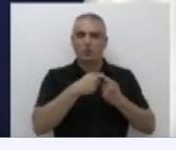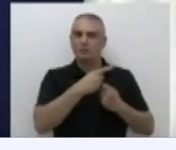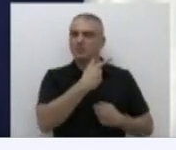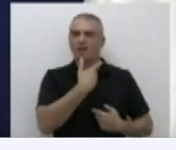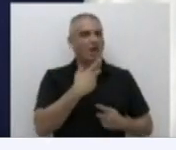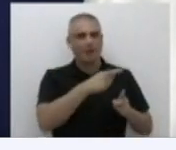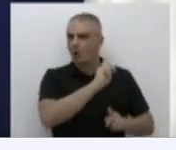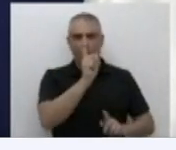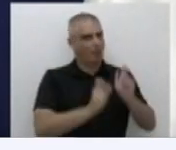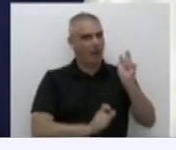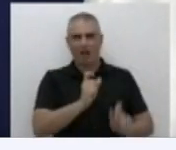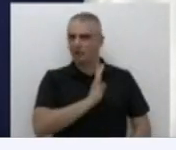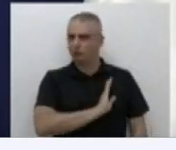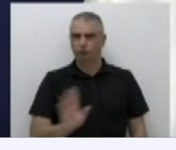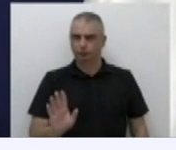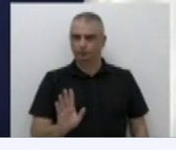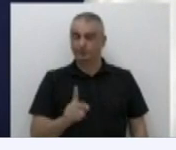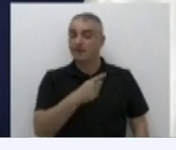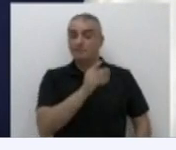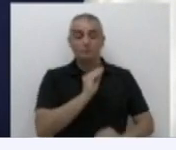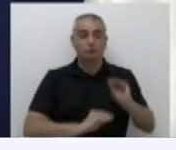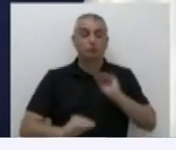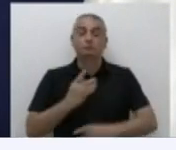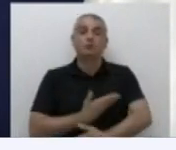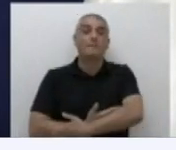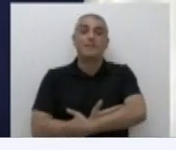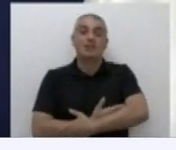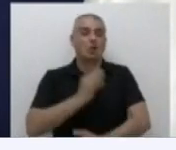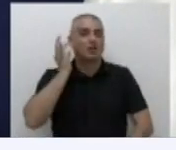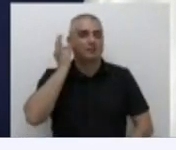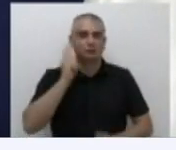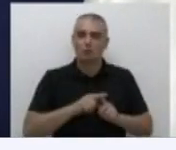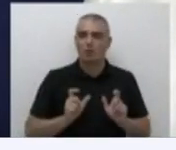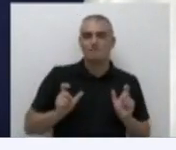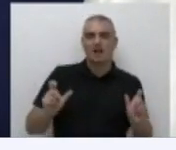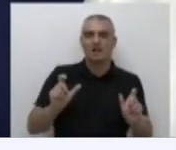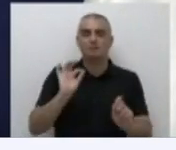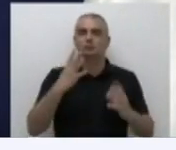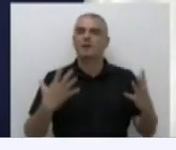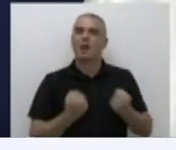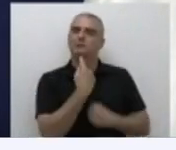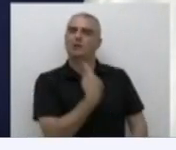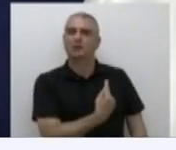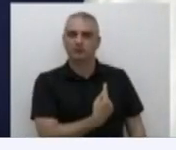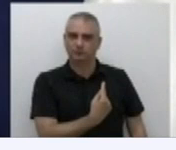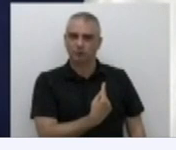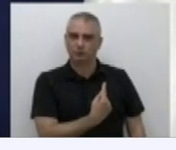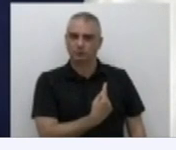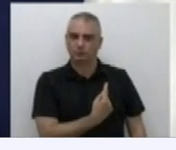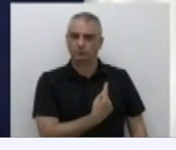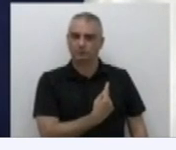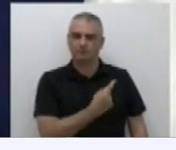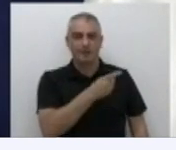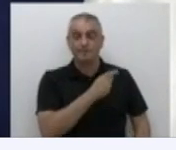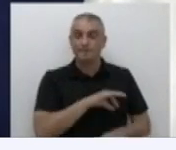أمامنا توجد منظمة فاقدة للإنسانية تستخدم الرضع والأطفال كدروع